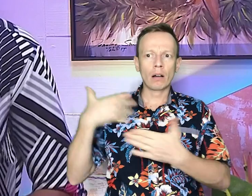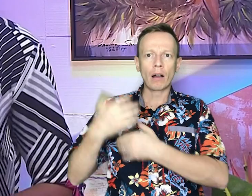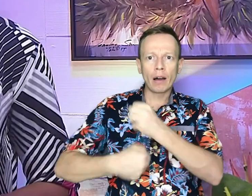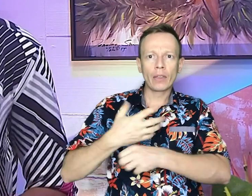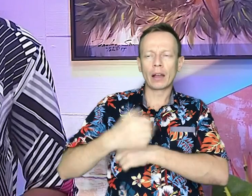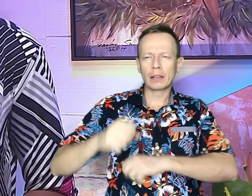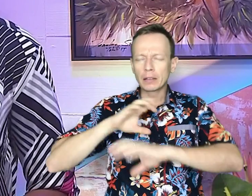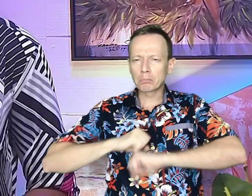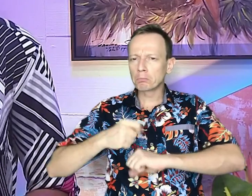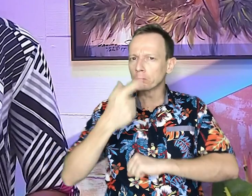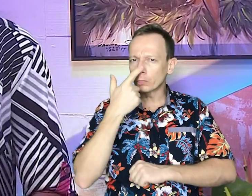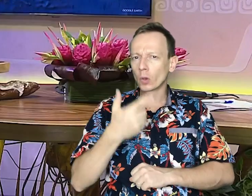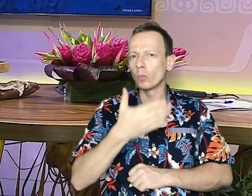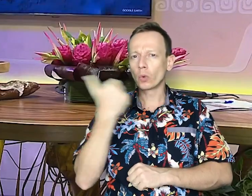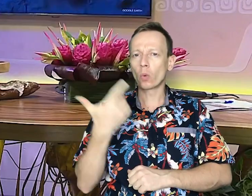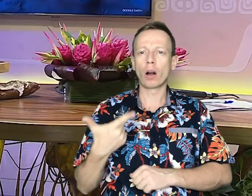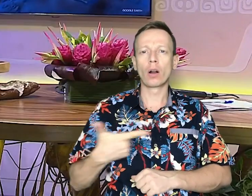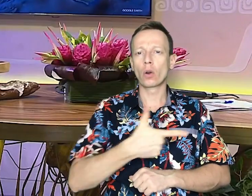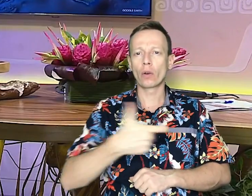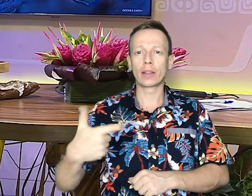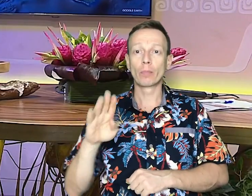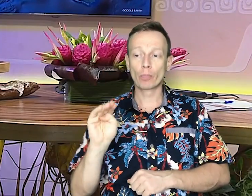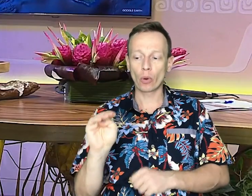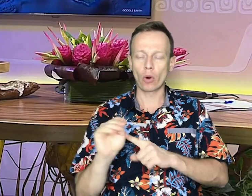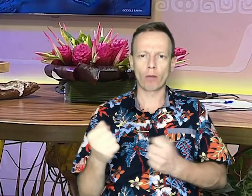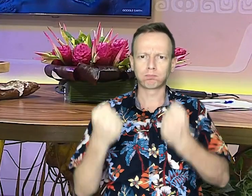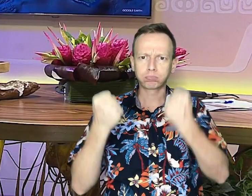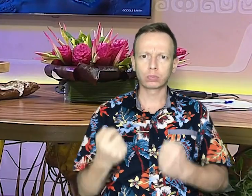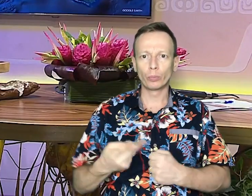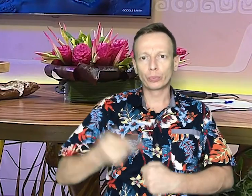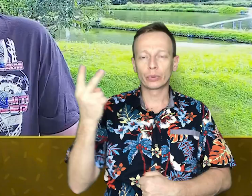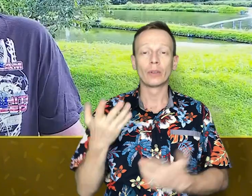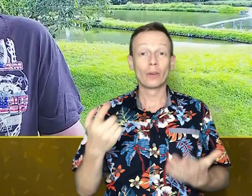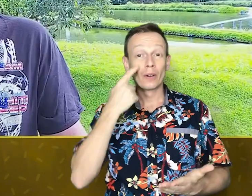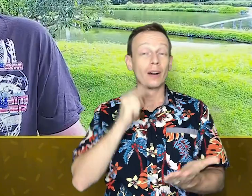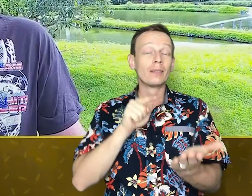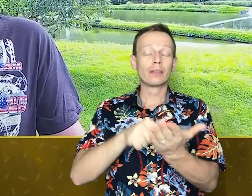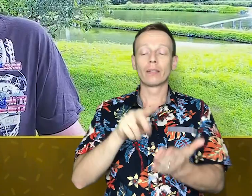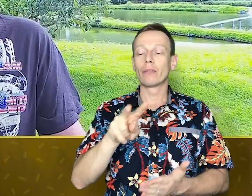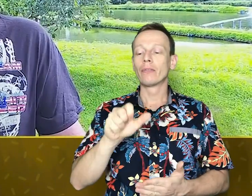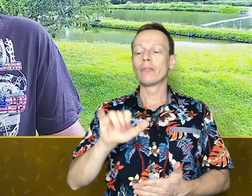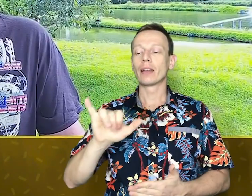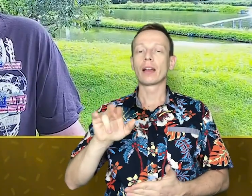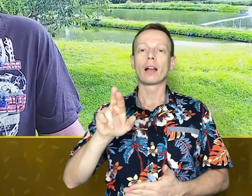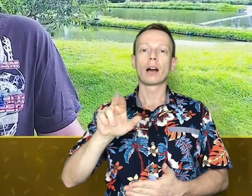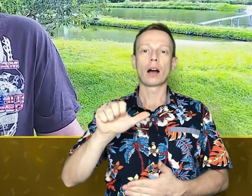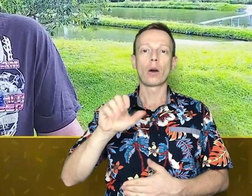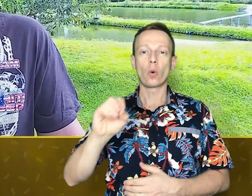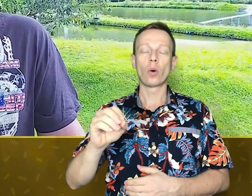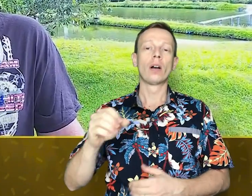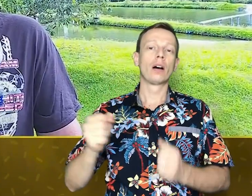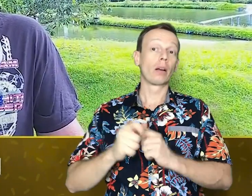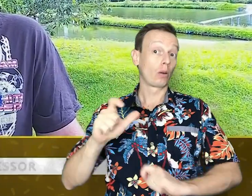plus résistante. Direction à présent Vairao, où l'on rejoint Stéphane Ratino avec Patrick